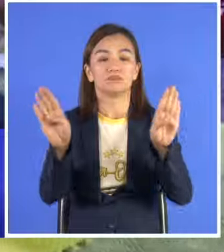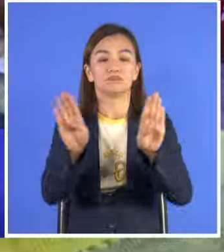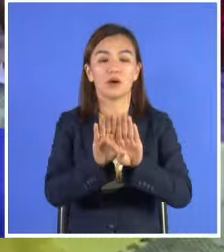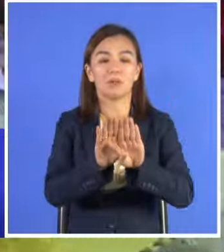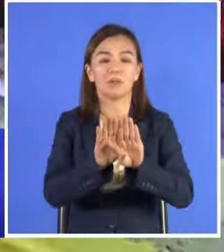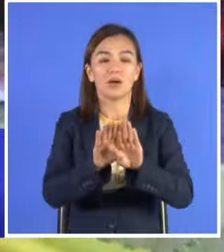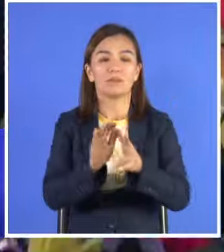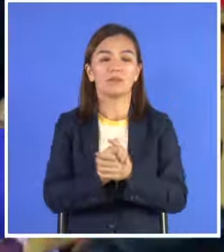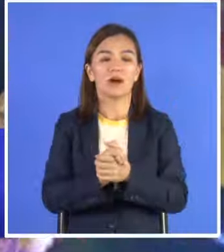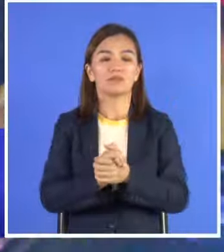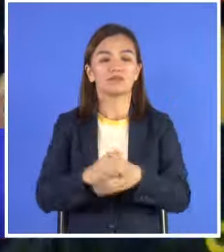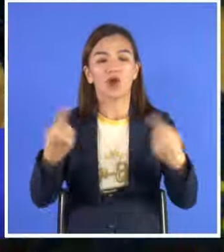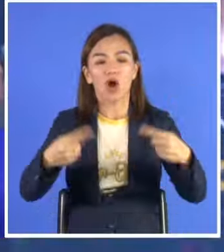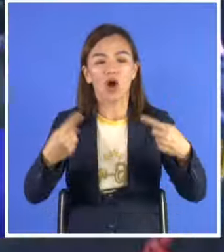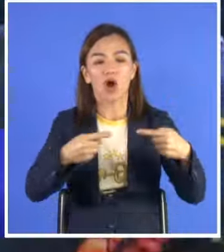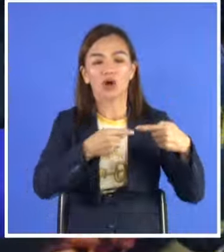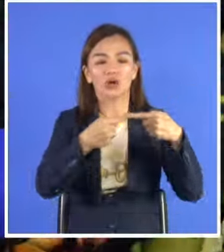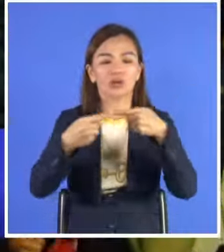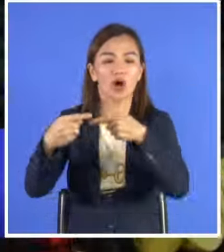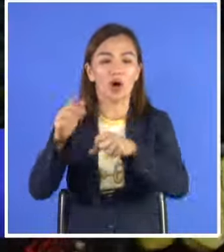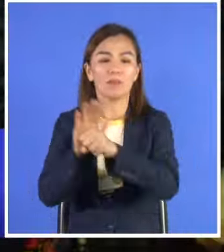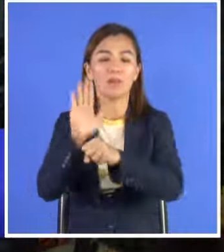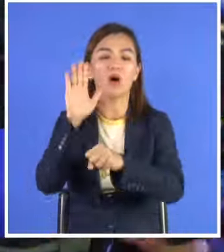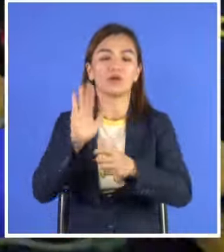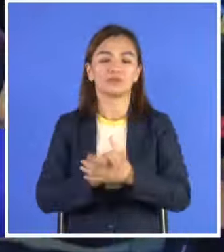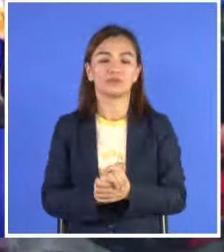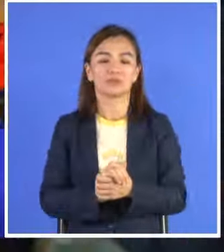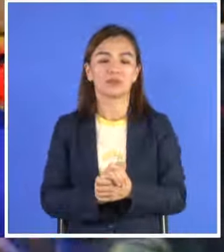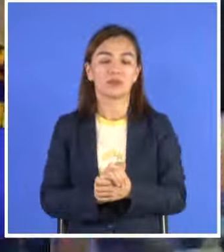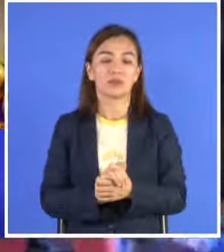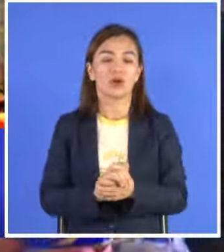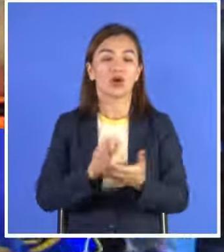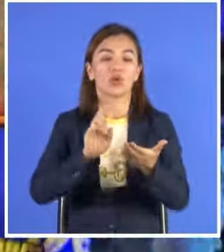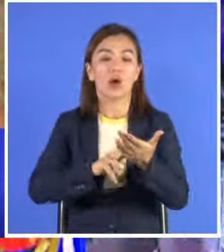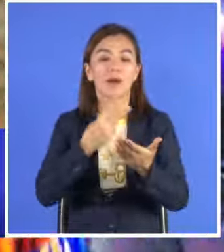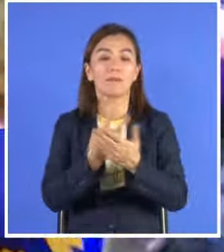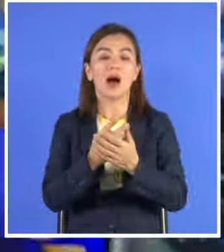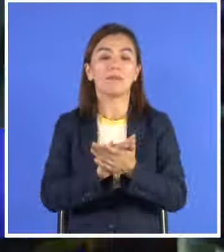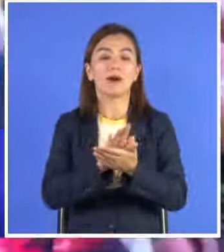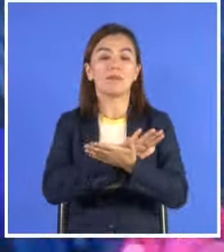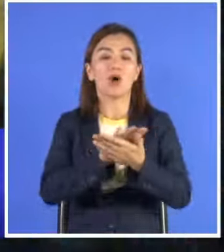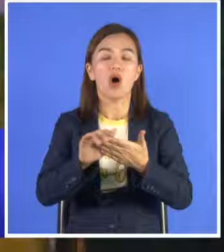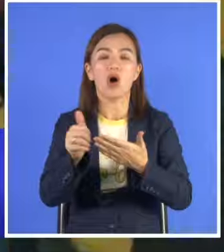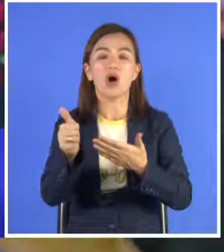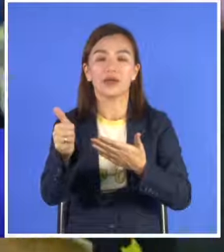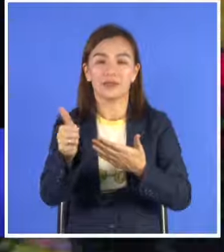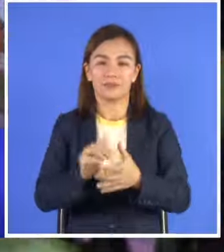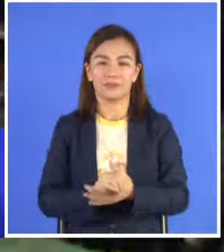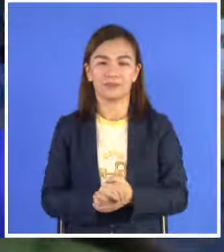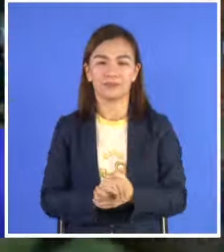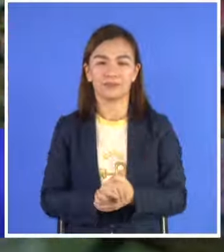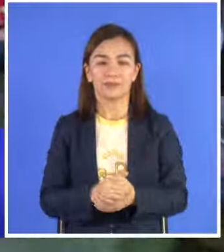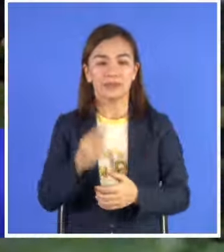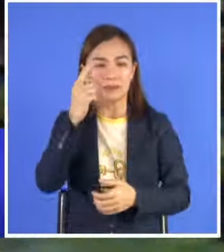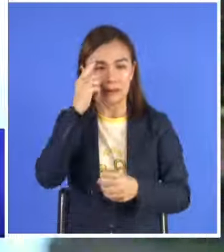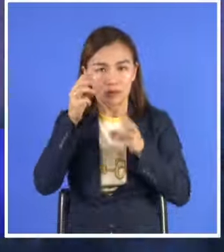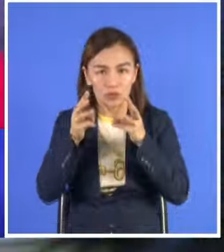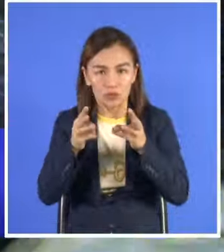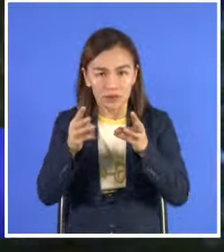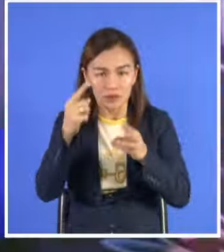ไม่ติดใจไม่เอาความอะไรกันอีกเท่านั้นเองทุกอย่างก็กลายเป็นว่าสันติต่อกันหลังจากนี้ผมคิดว่าแนวทางนี้ก็จะเป็นแนวท